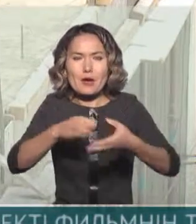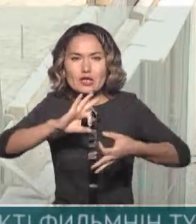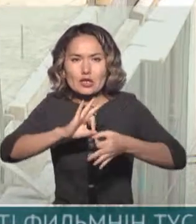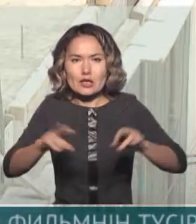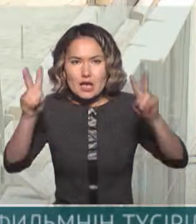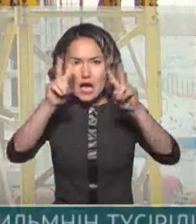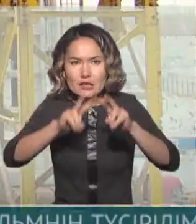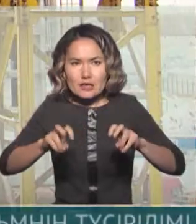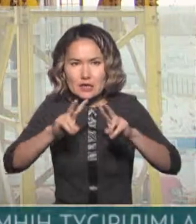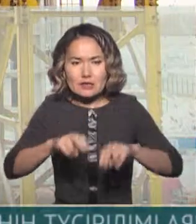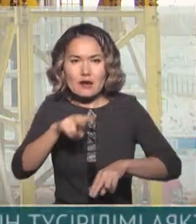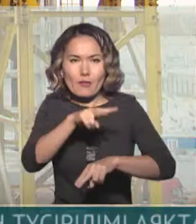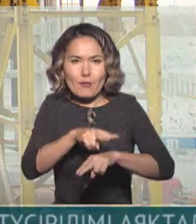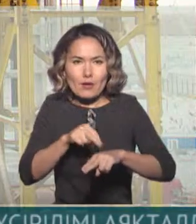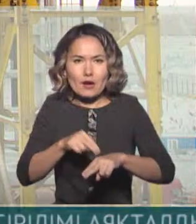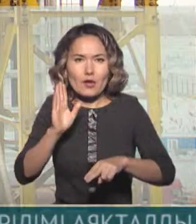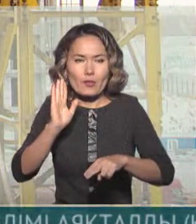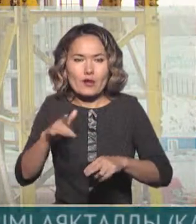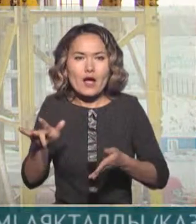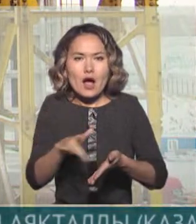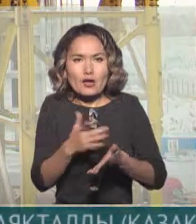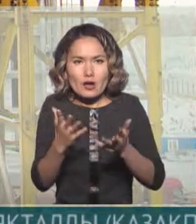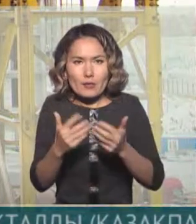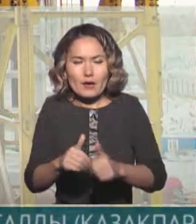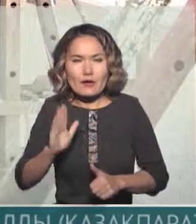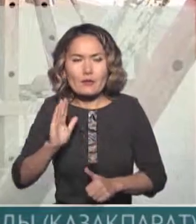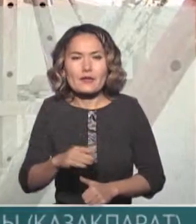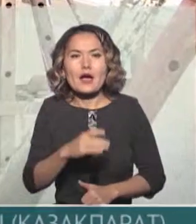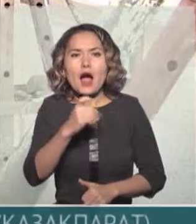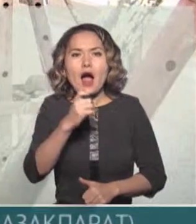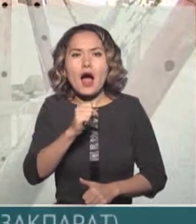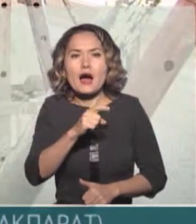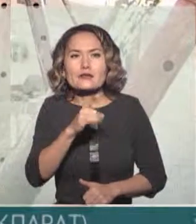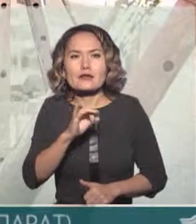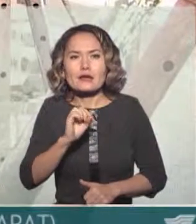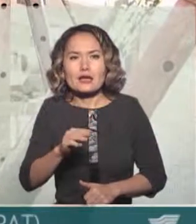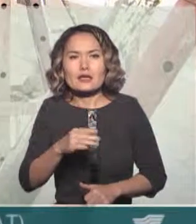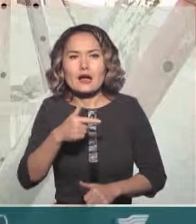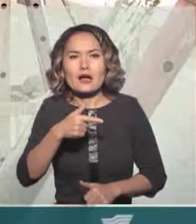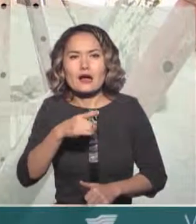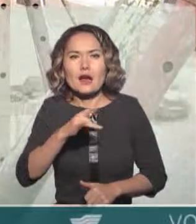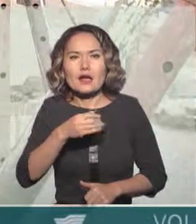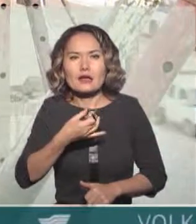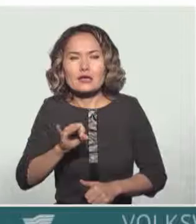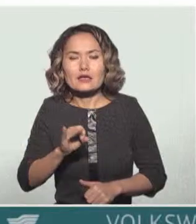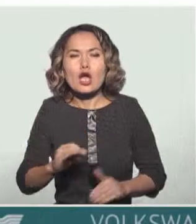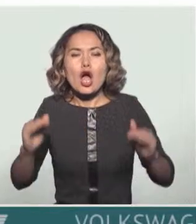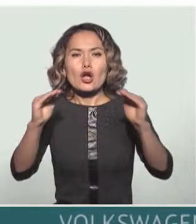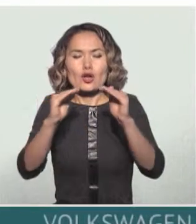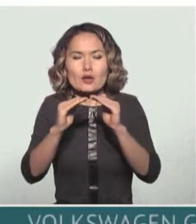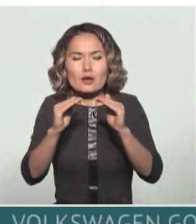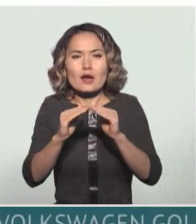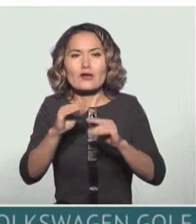салықтық тексерулер мен қаржы шаруашылық аудит жұмыстарын жүргізіп жатыр. Ал Хазрет және Гранитный тұрғын үй кешендерін салуға уәде еткен